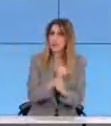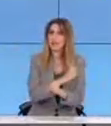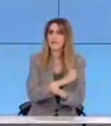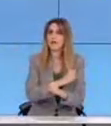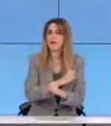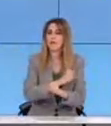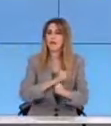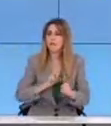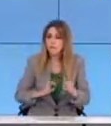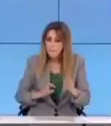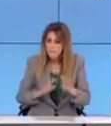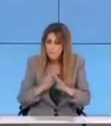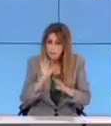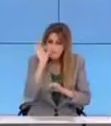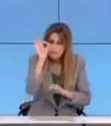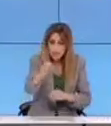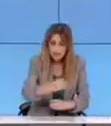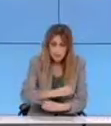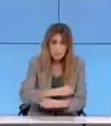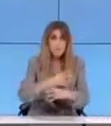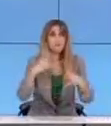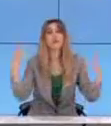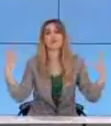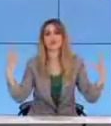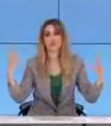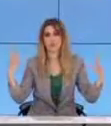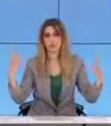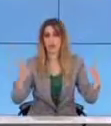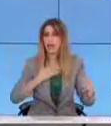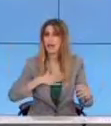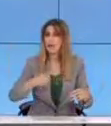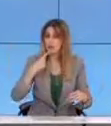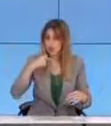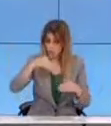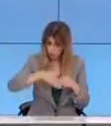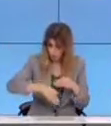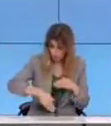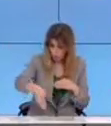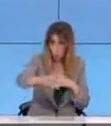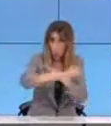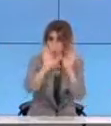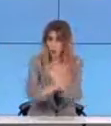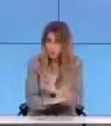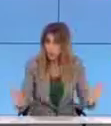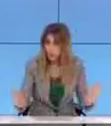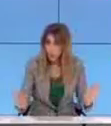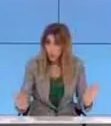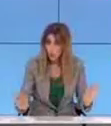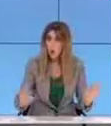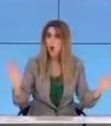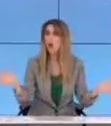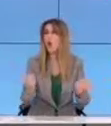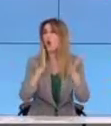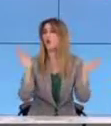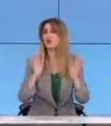στα δύσκολα. Ο δρόμος προς τα μπροστά δεν είναι δεδομένος. Δεν είναι ό,τι και να συμβεί